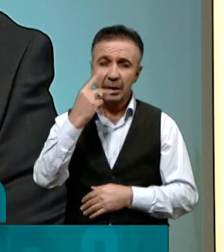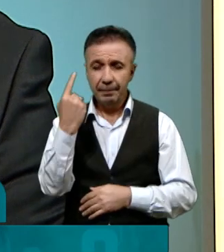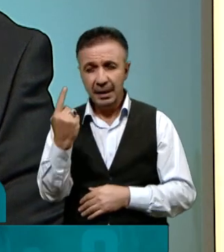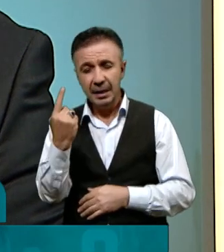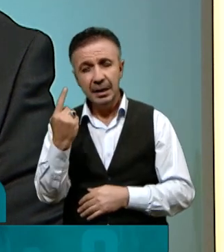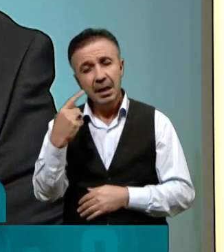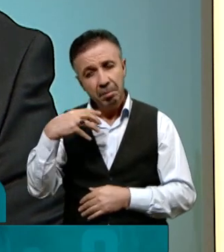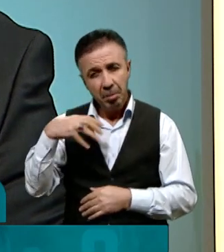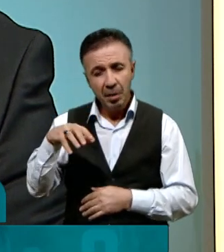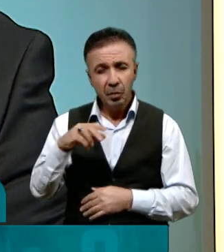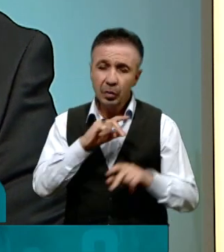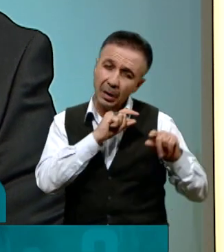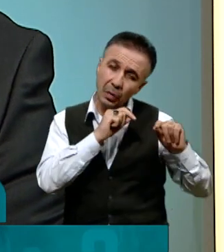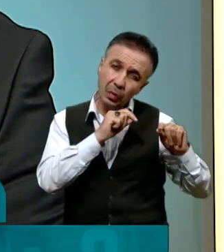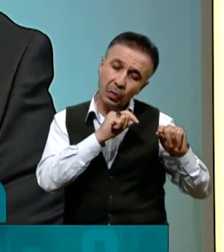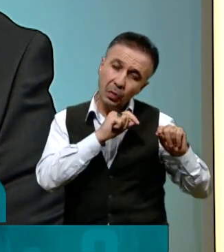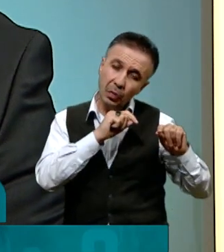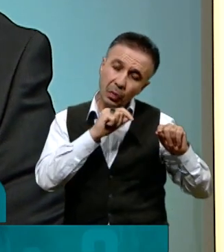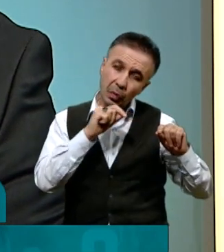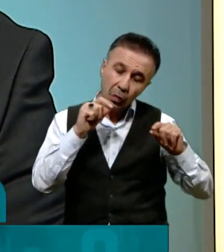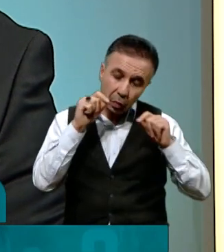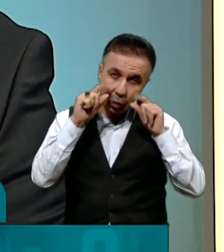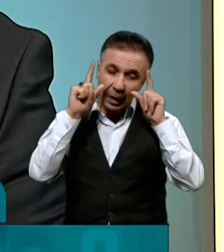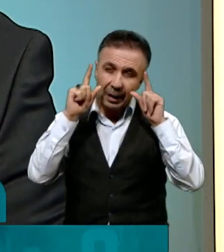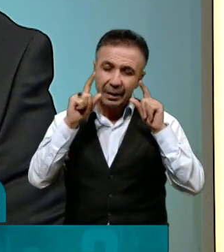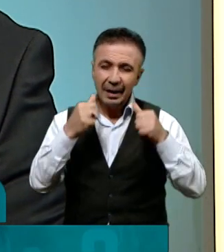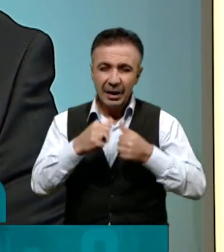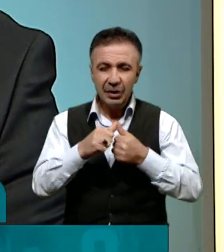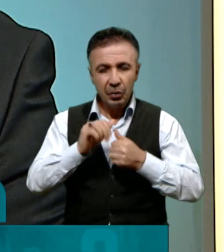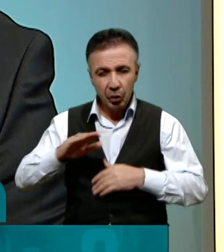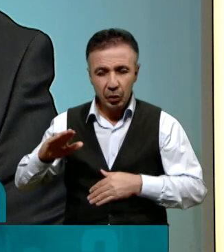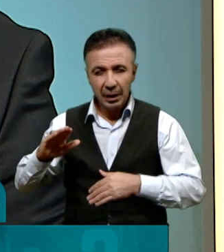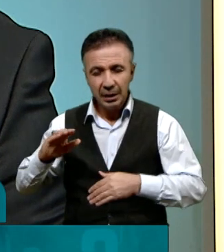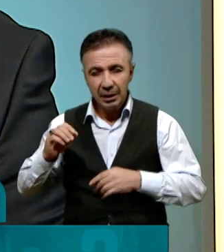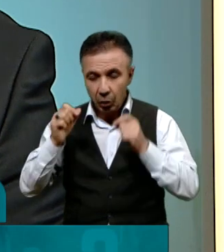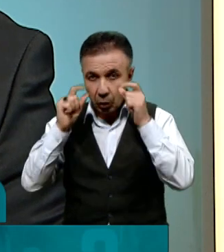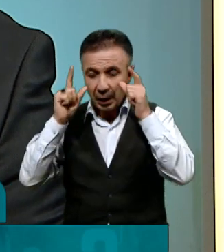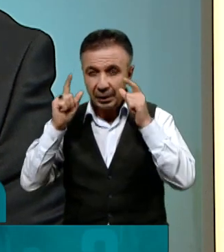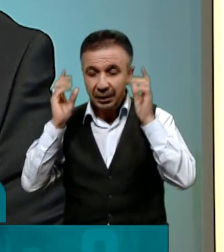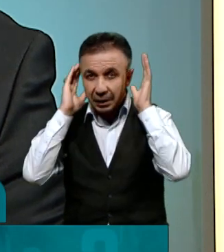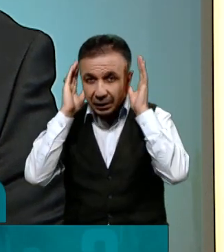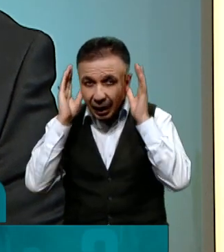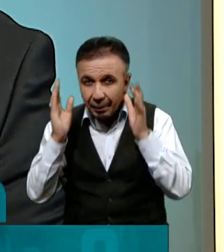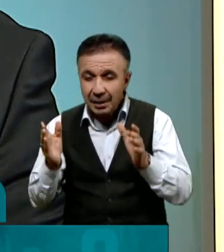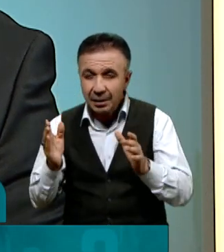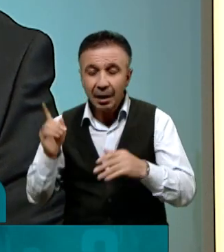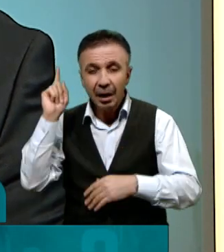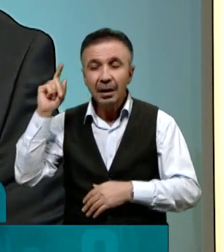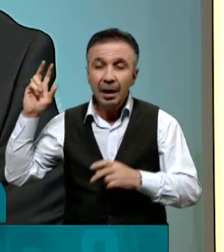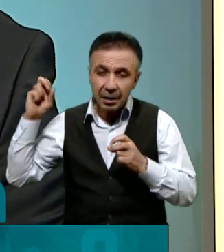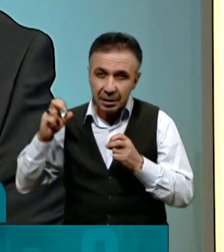Uyan, eşini çocuklarını da uyandır, namaz kıl. Çokça ne yapan, ibadet eden, Allah'a